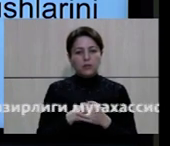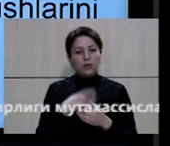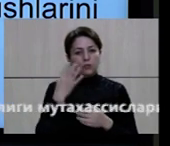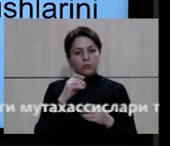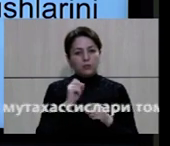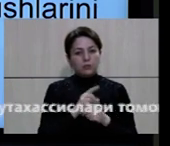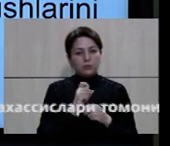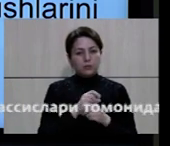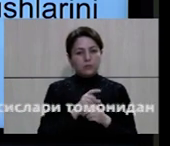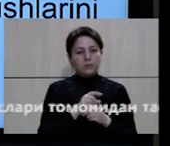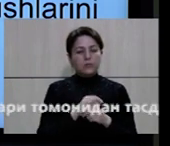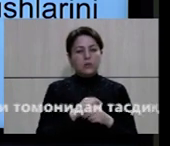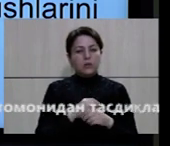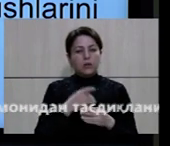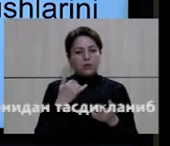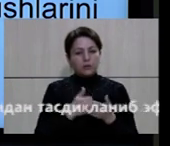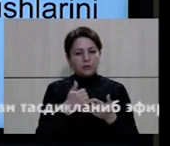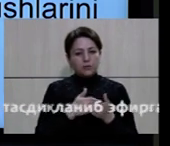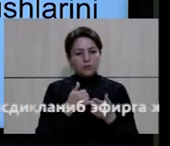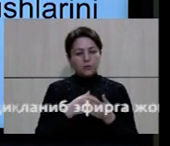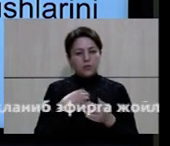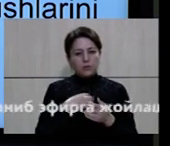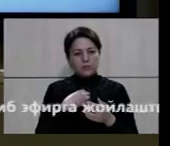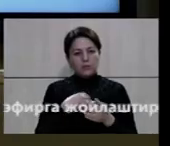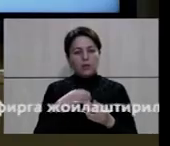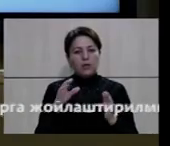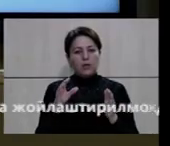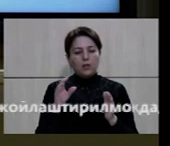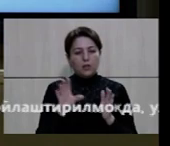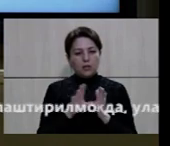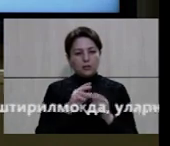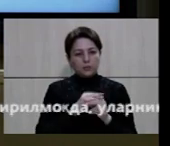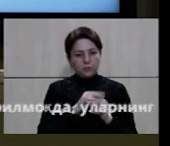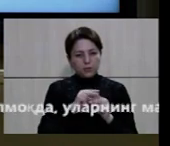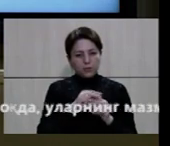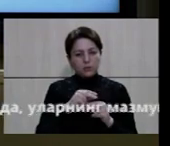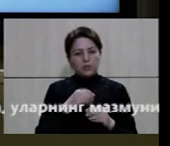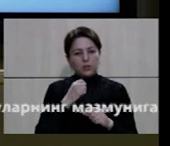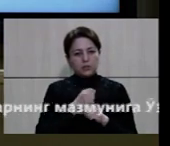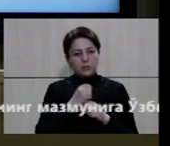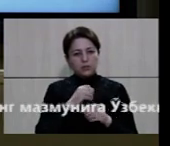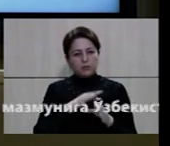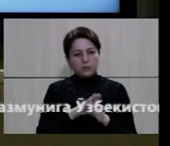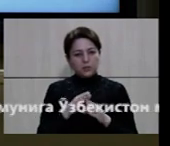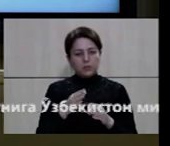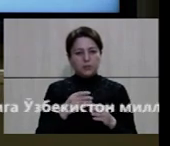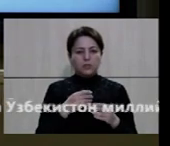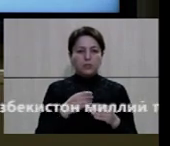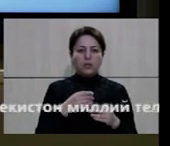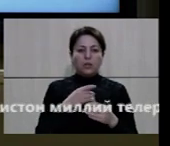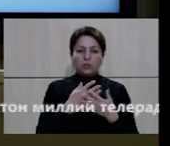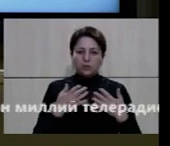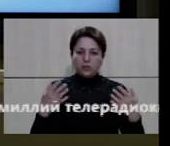4-chi topshirig'imiz kavsharlash asosida elektromontaj ishlari bajarish usullari haqida ma'lumot